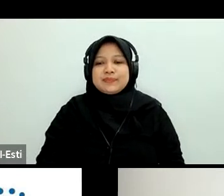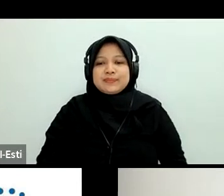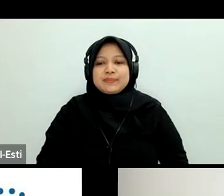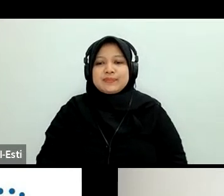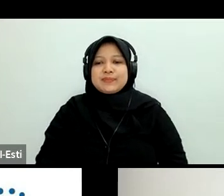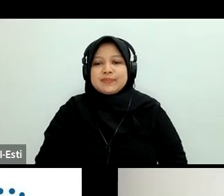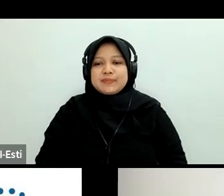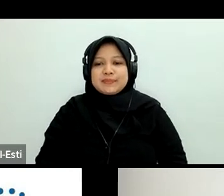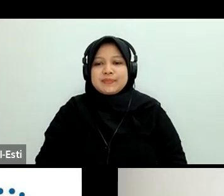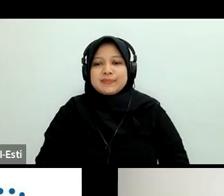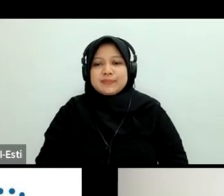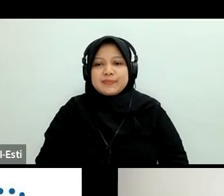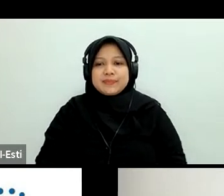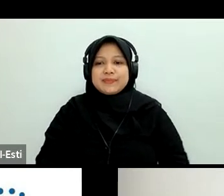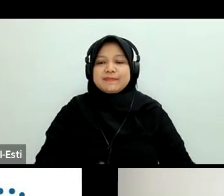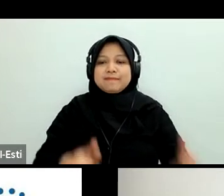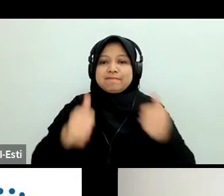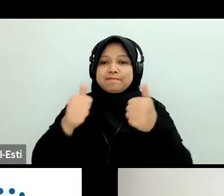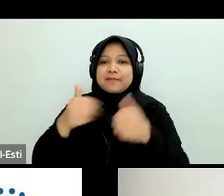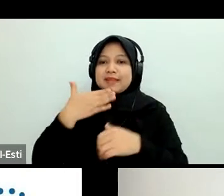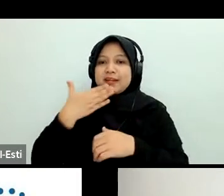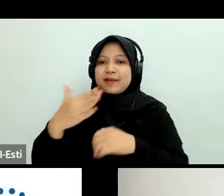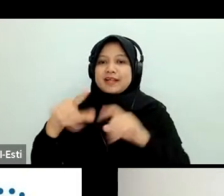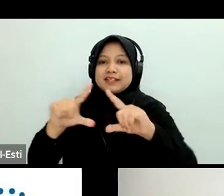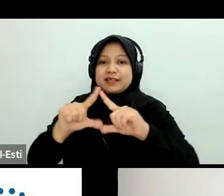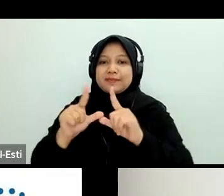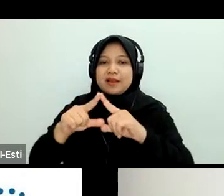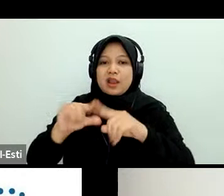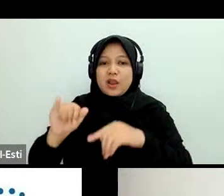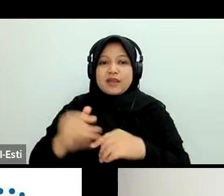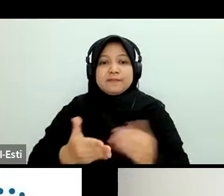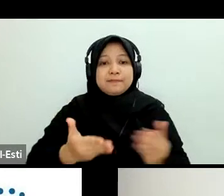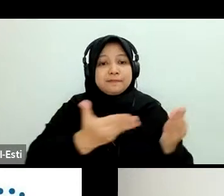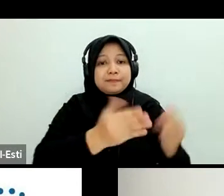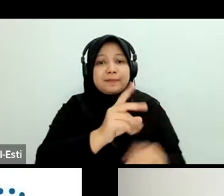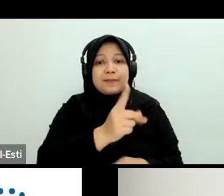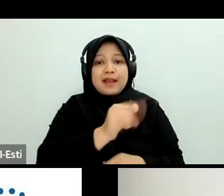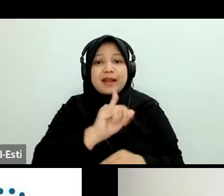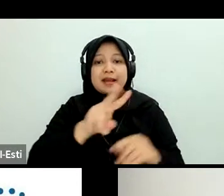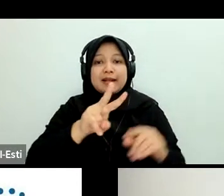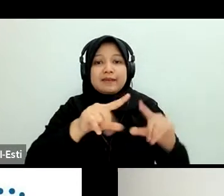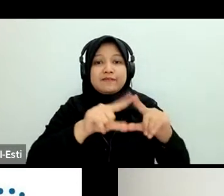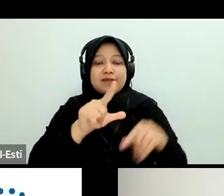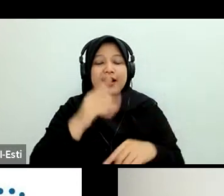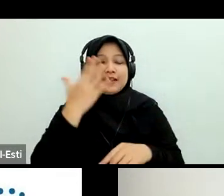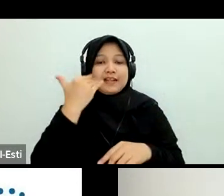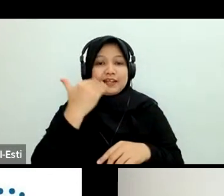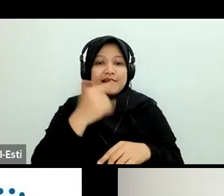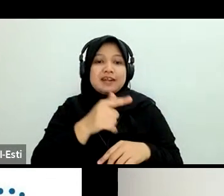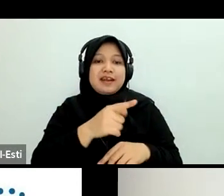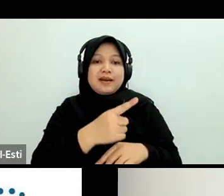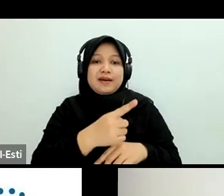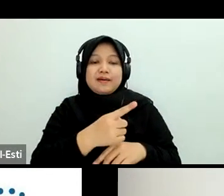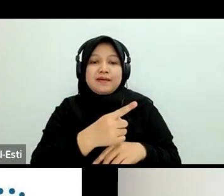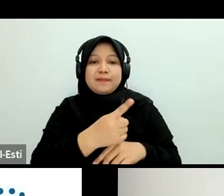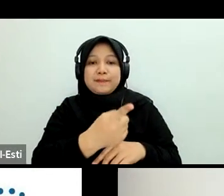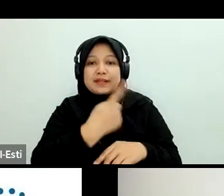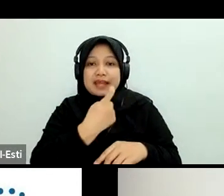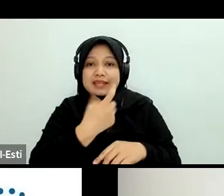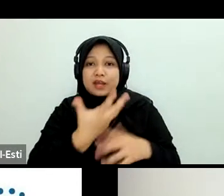terima kasih masawe kebab Bang Rival silahkan kalau mau merespon pertanyaan dari Hamid tadi Oh